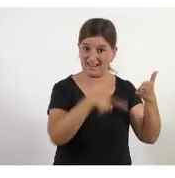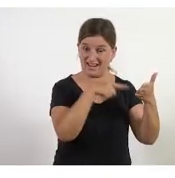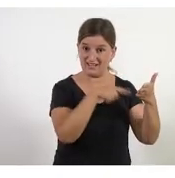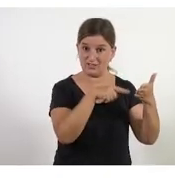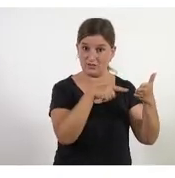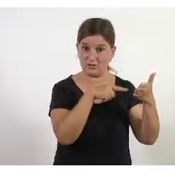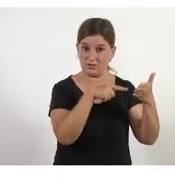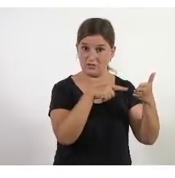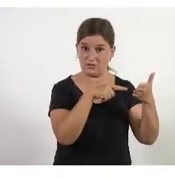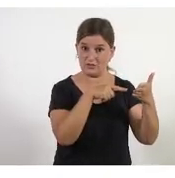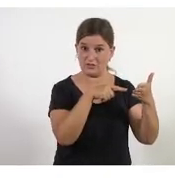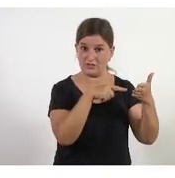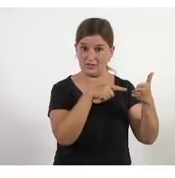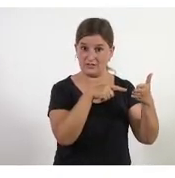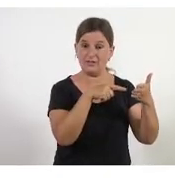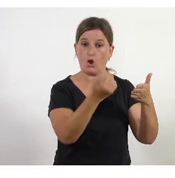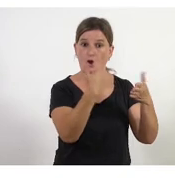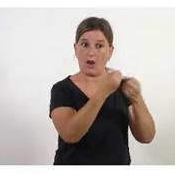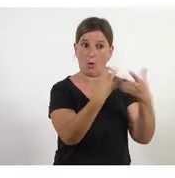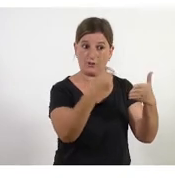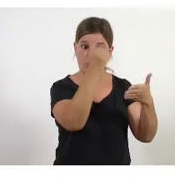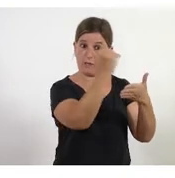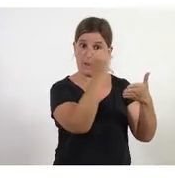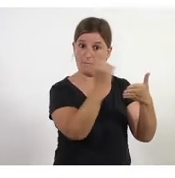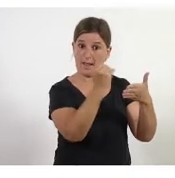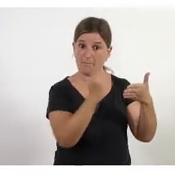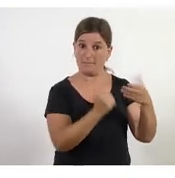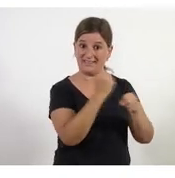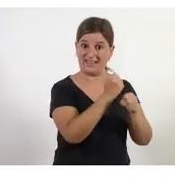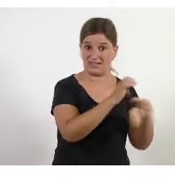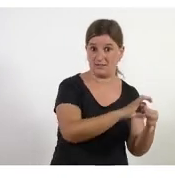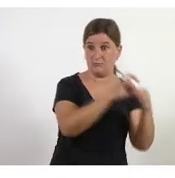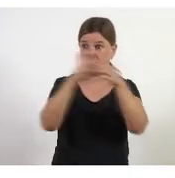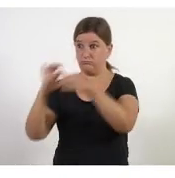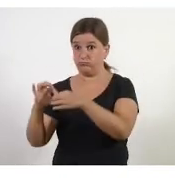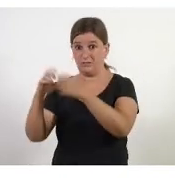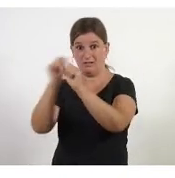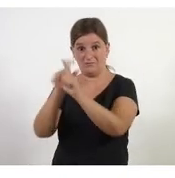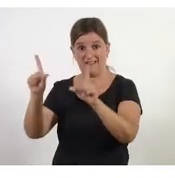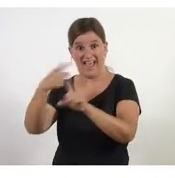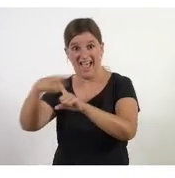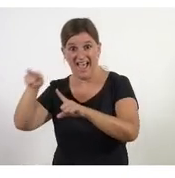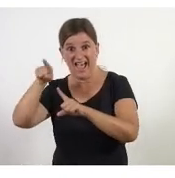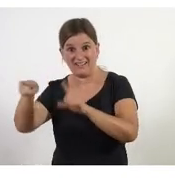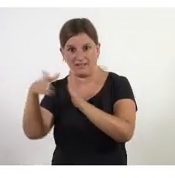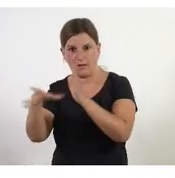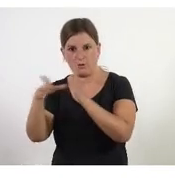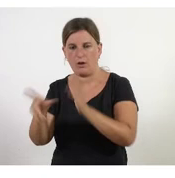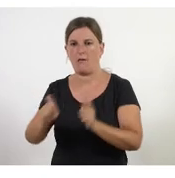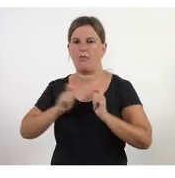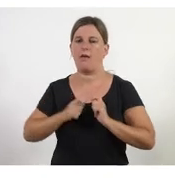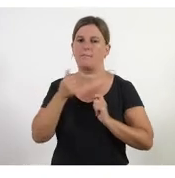que ens arriben en tasques que podem executar és molt, facilita molt la feina. Vale? I